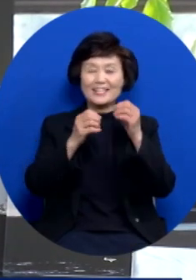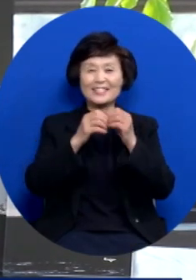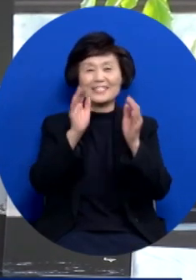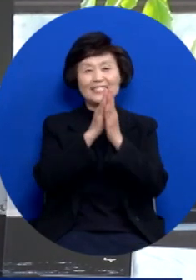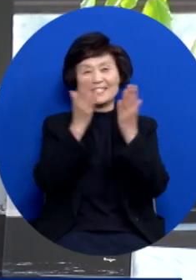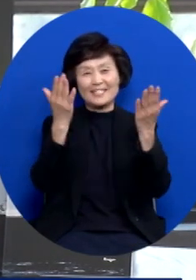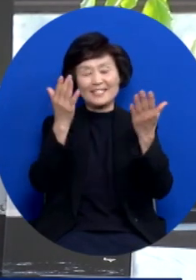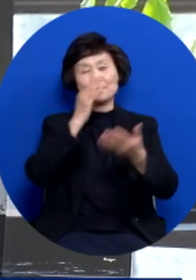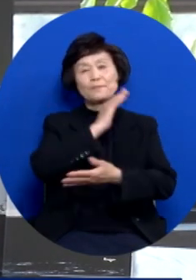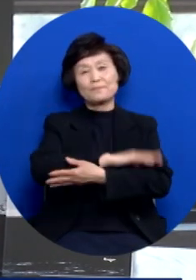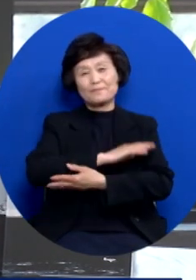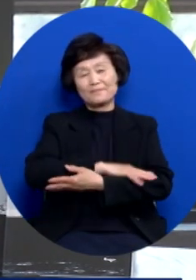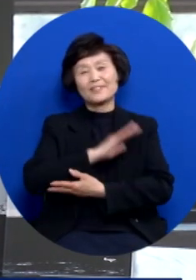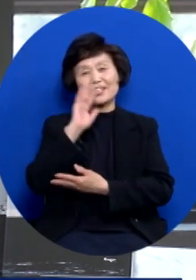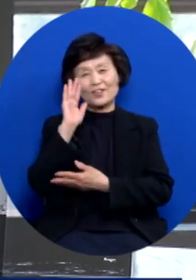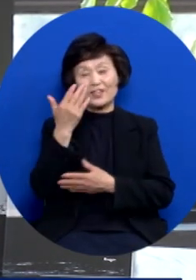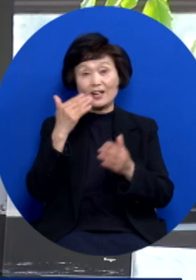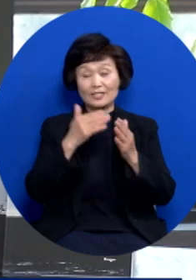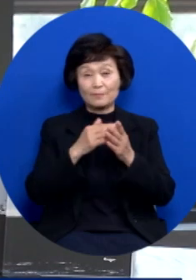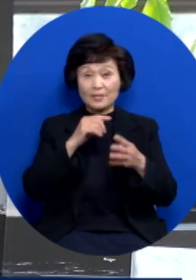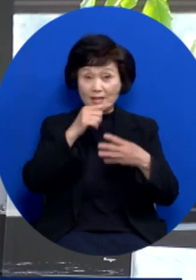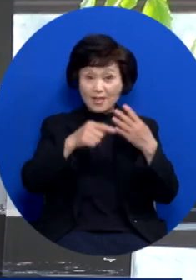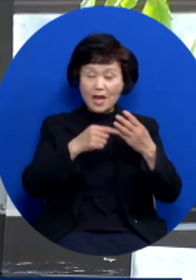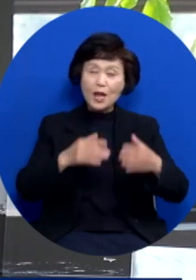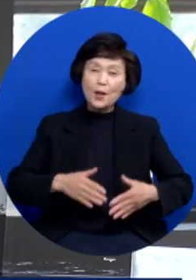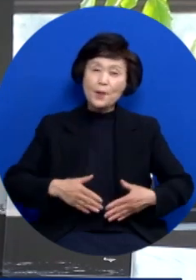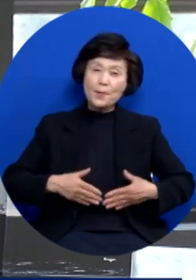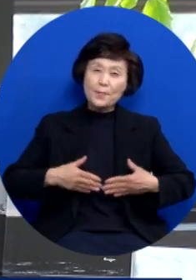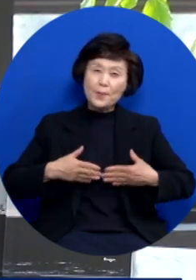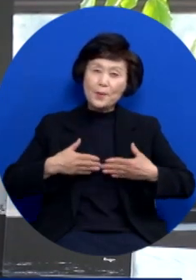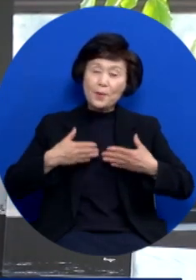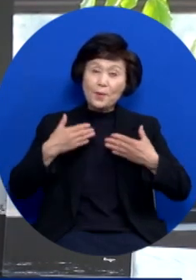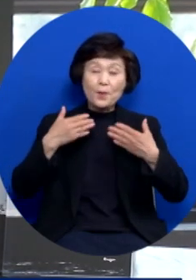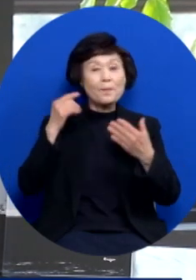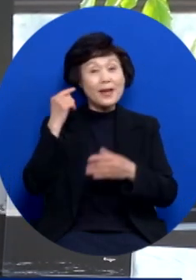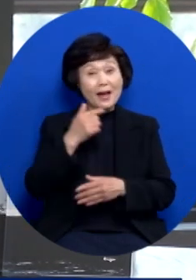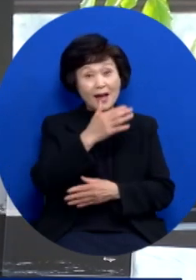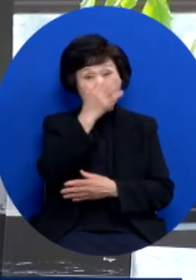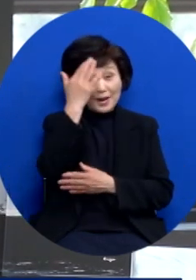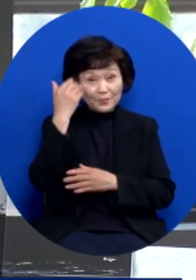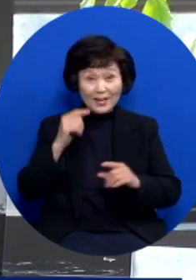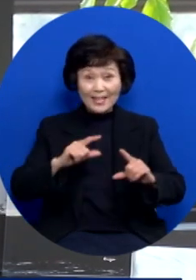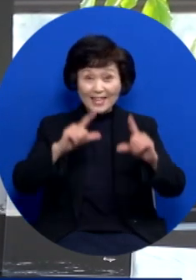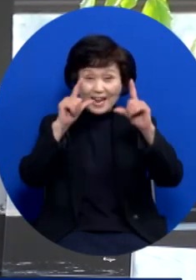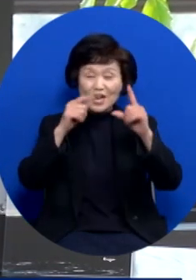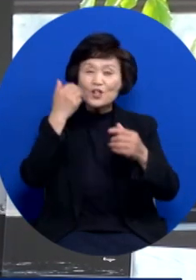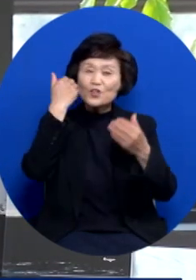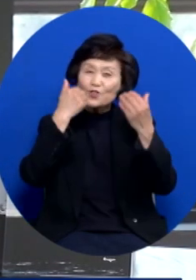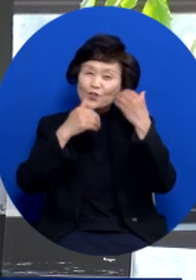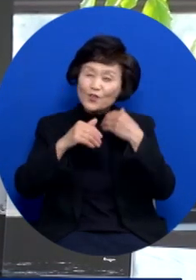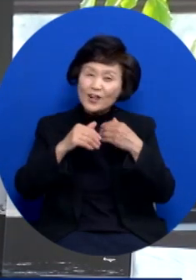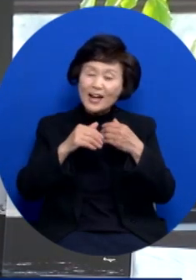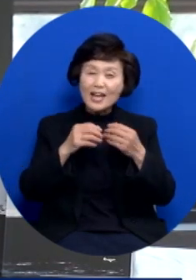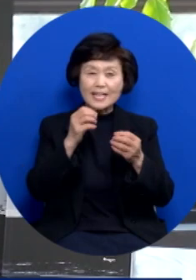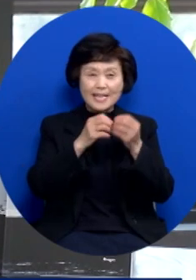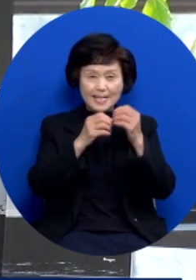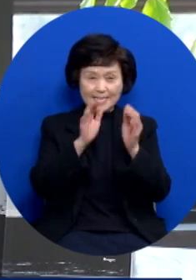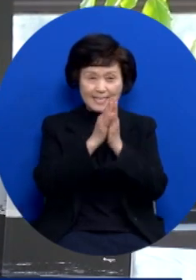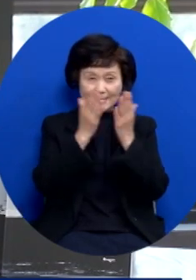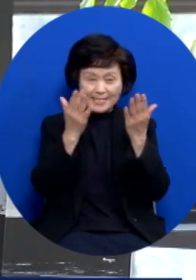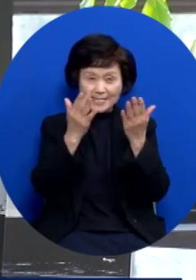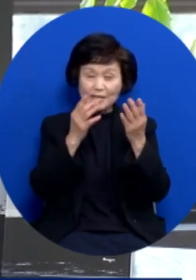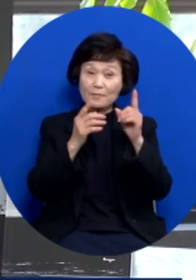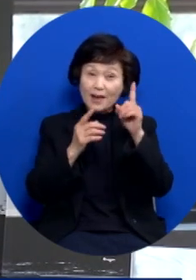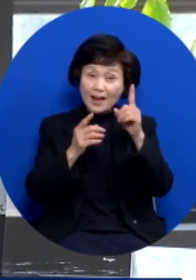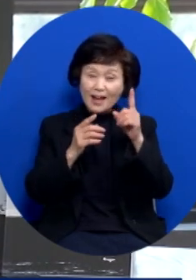이렇게 봄볕이 아름다운 날에 누군가에게 시집 한 권을 선물할 수 있는 그런 사람이 쉼을